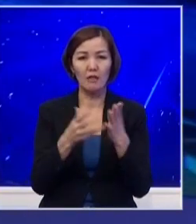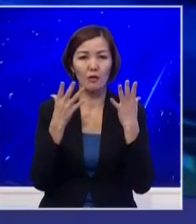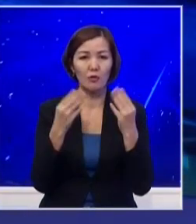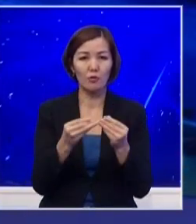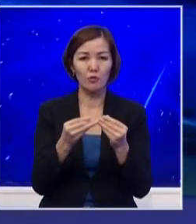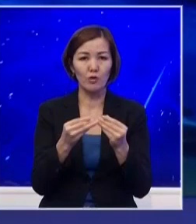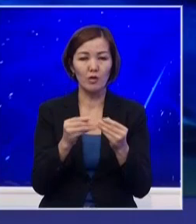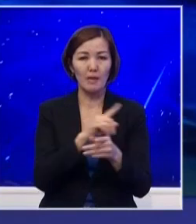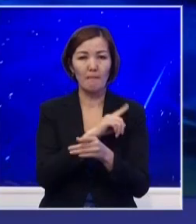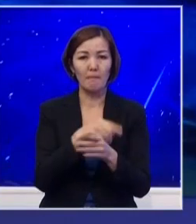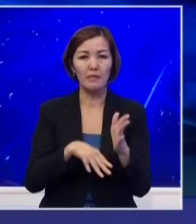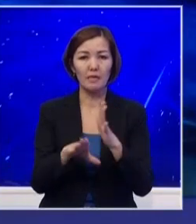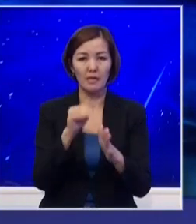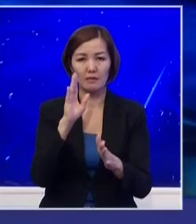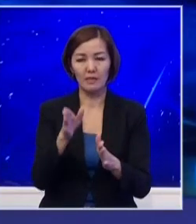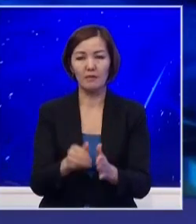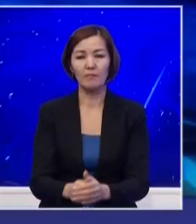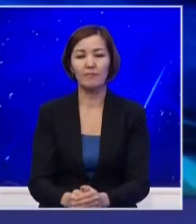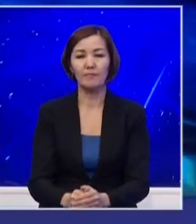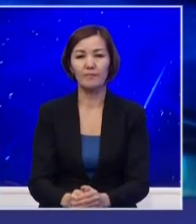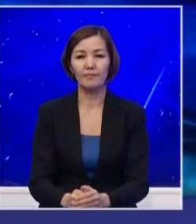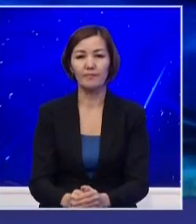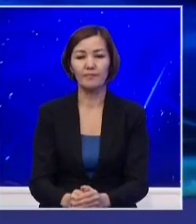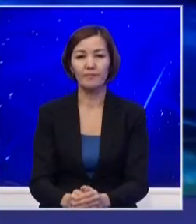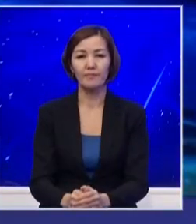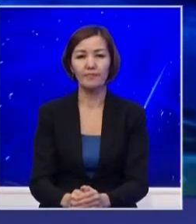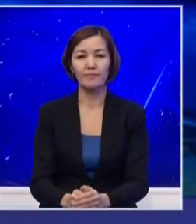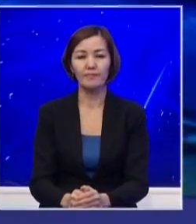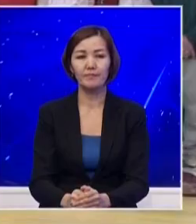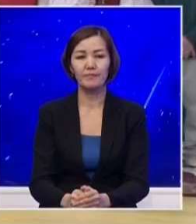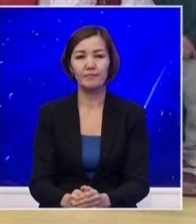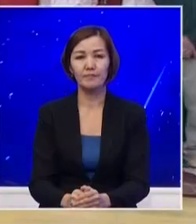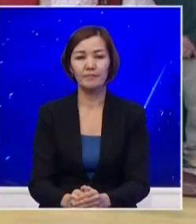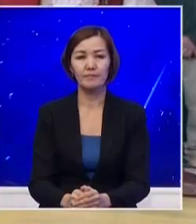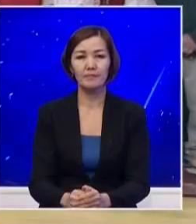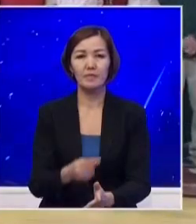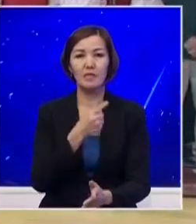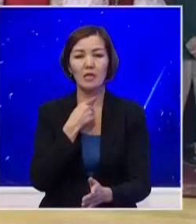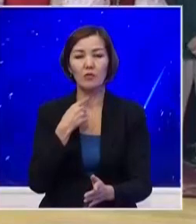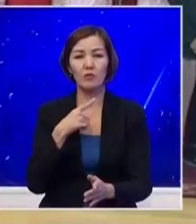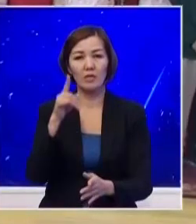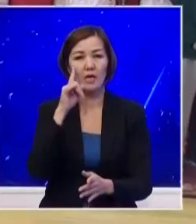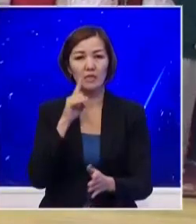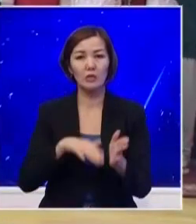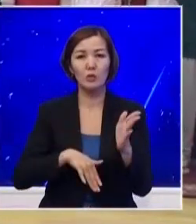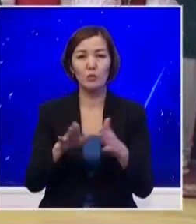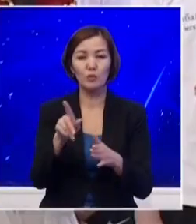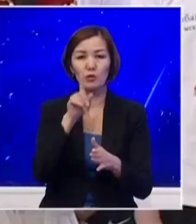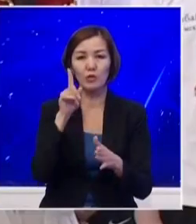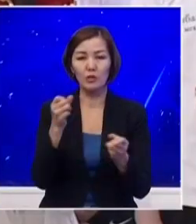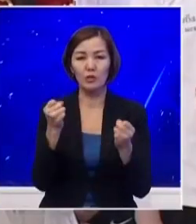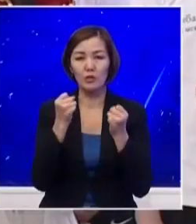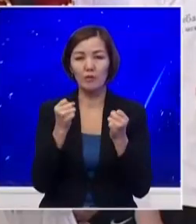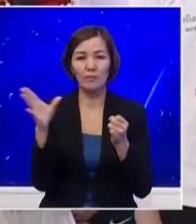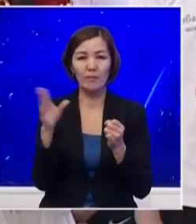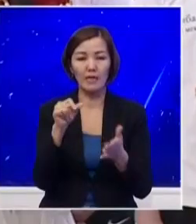келген. Олар 6 күн бойы өз арасындағы кіл мықтыларын анықтайды. Талдықорғанда еліміздің үздік деген жасөспірім зілтеміршілер түгел